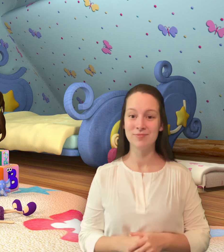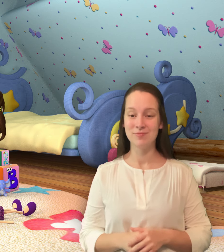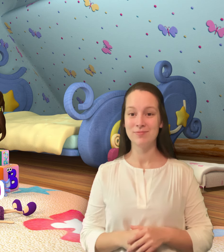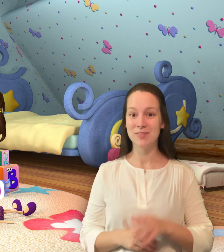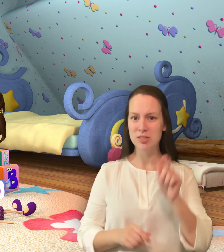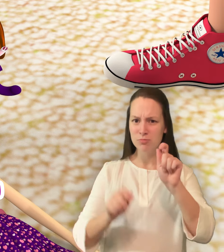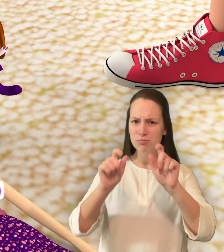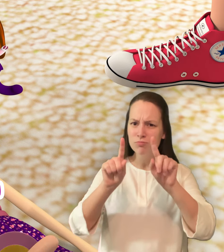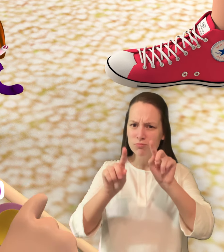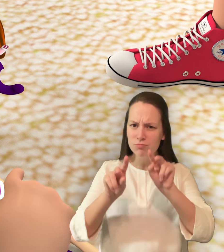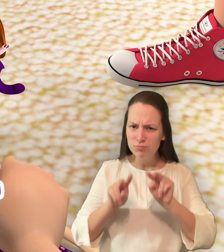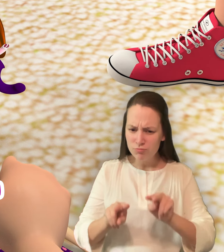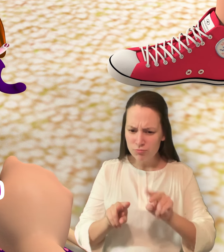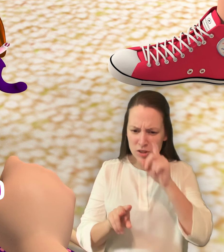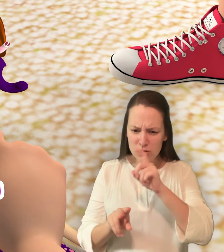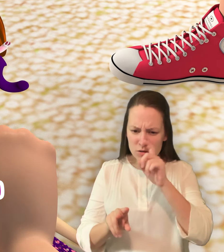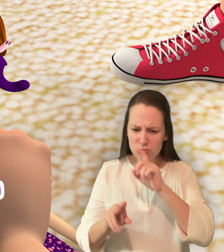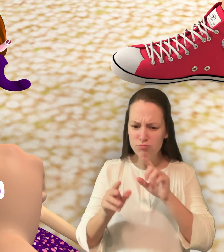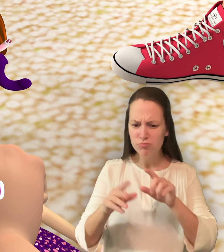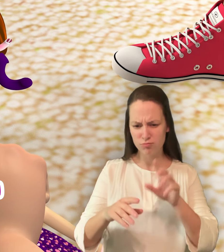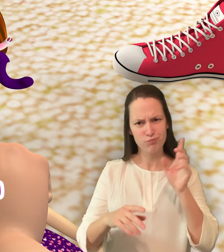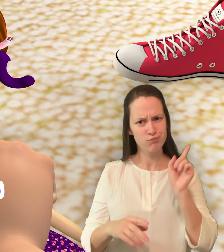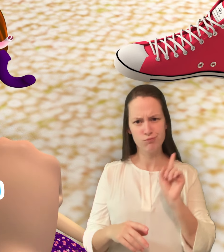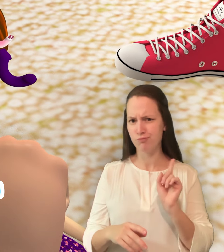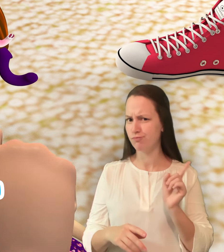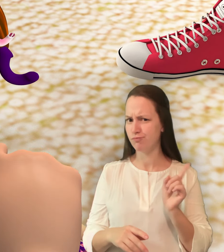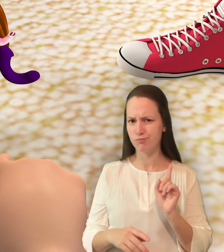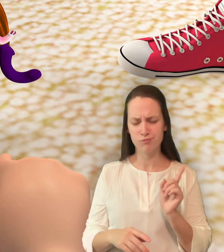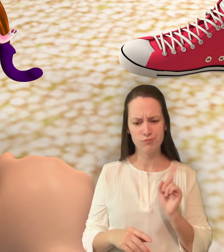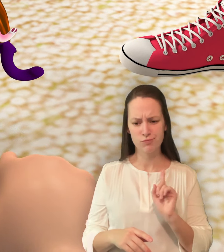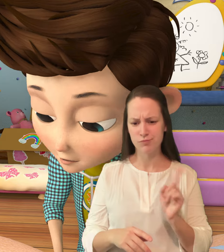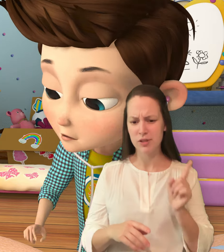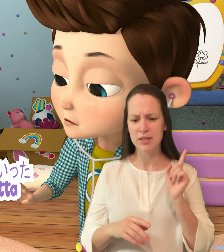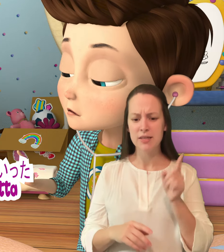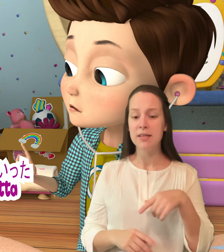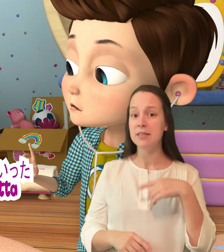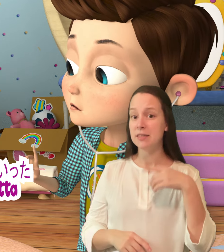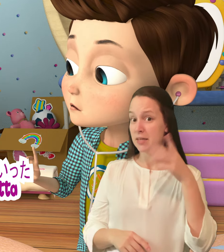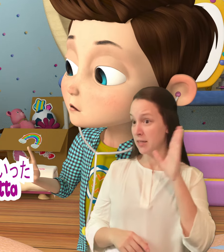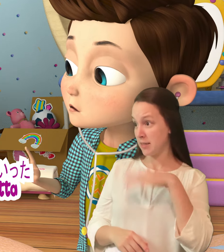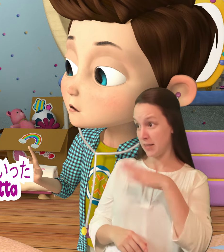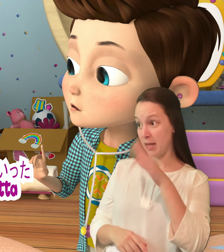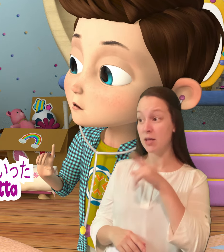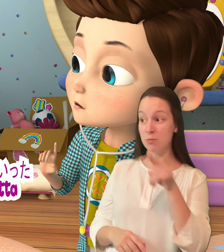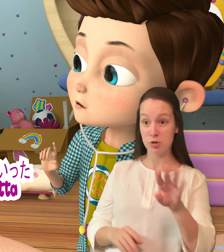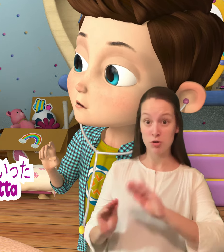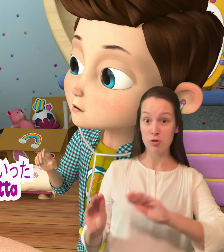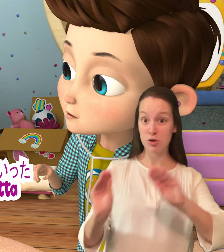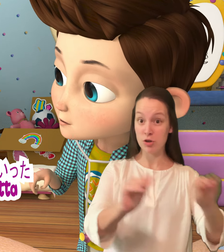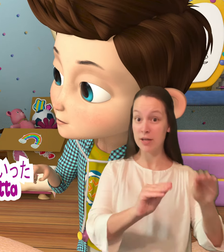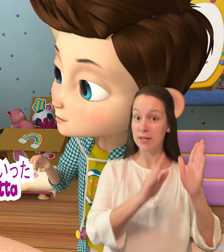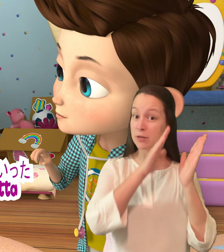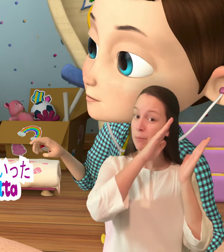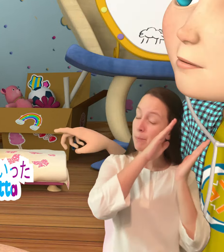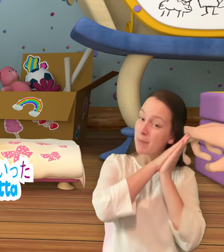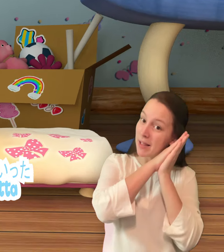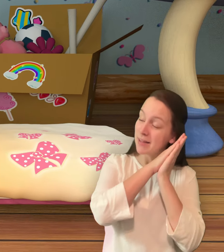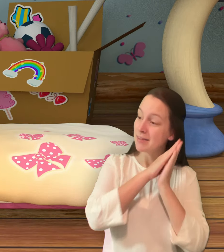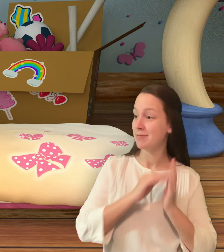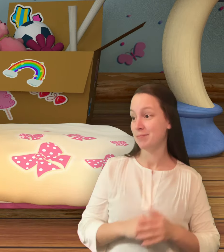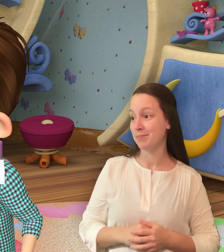た人形を見てから頭を降ったすぐ寝た方がいいと医者さん